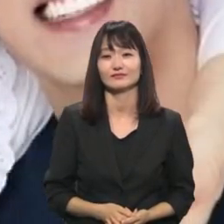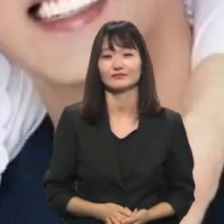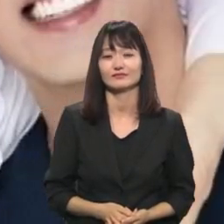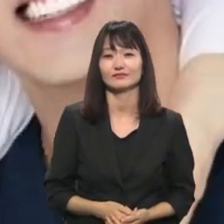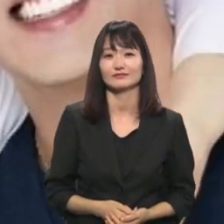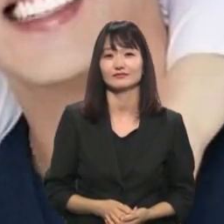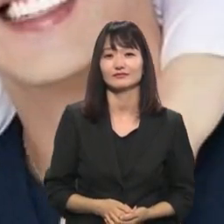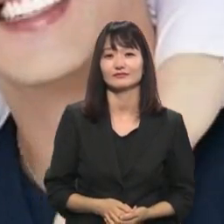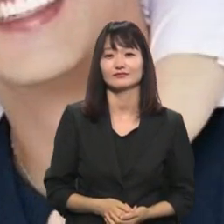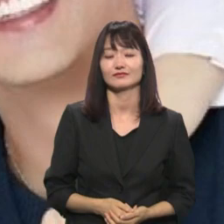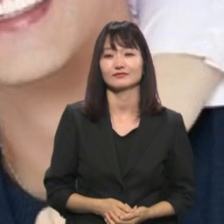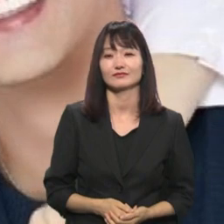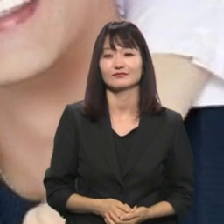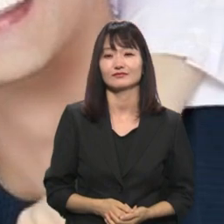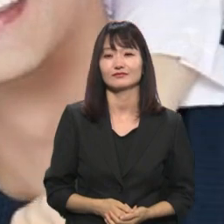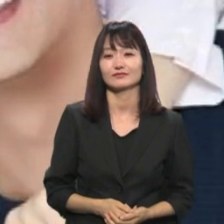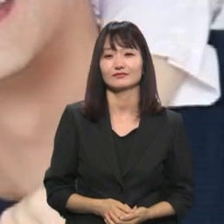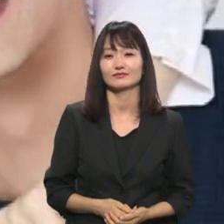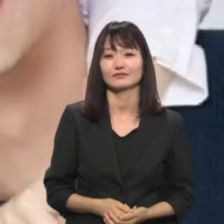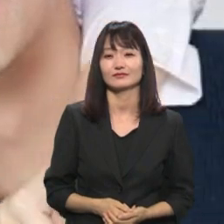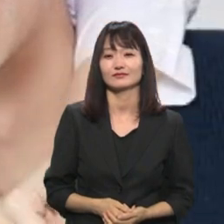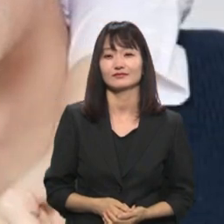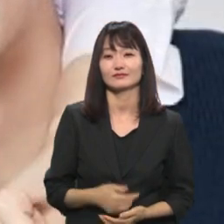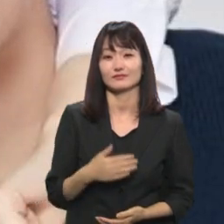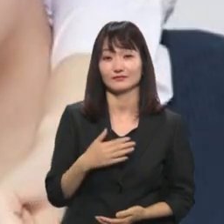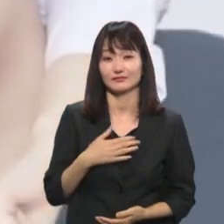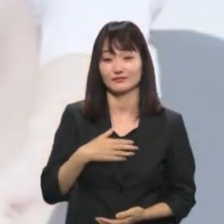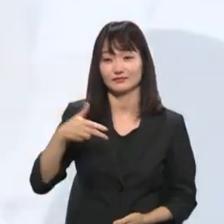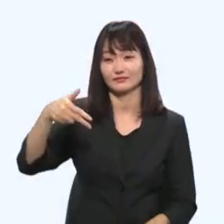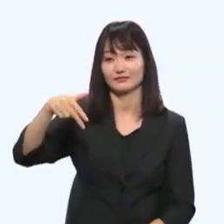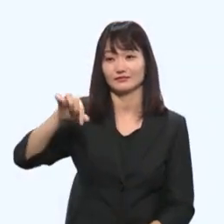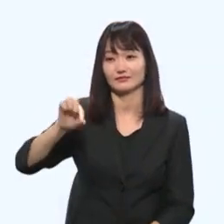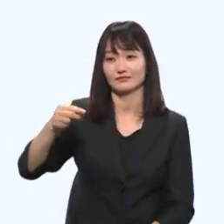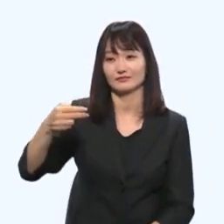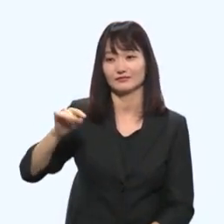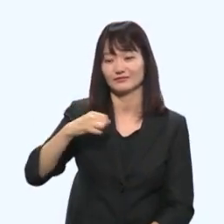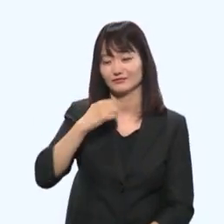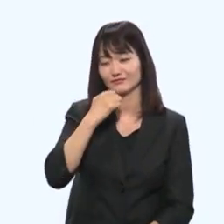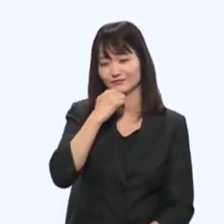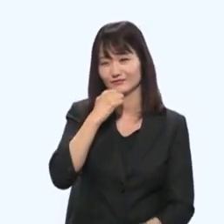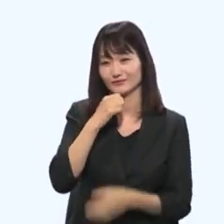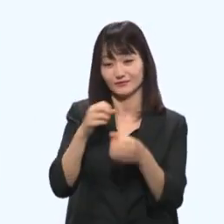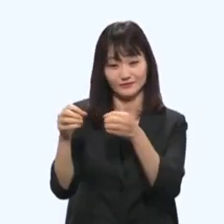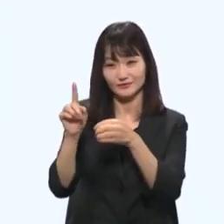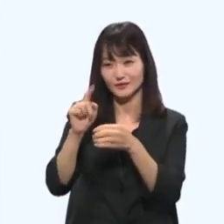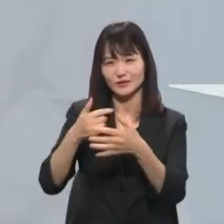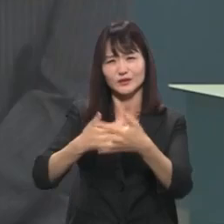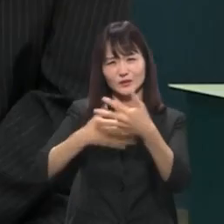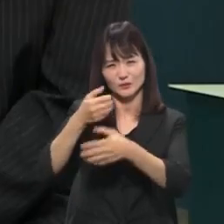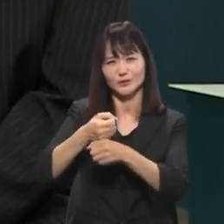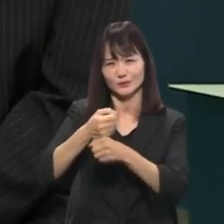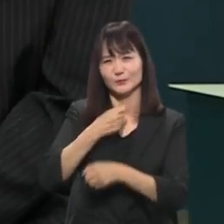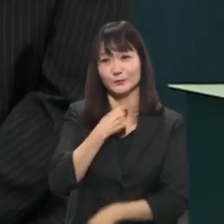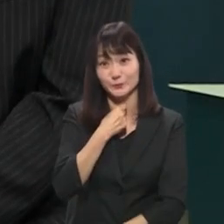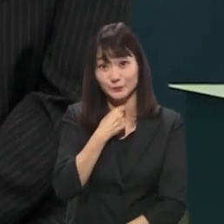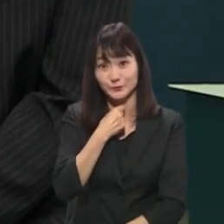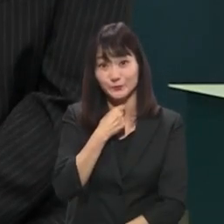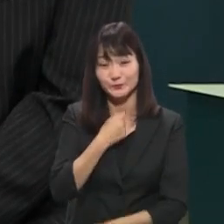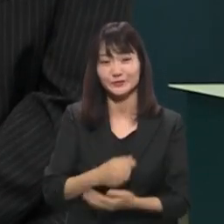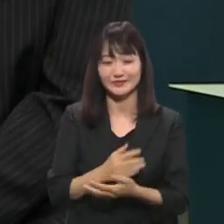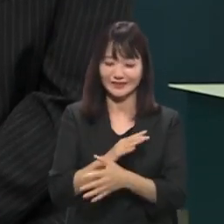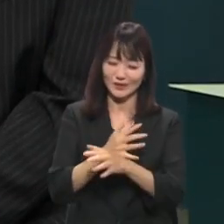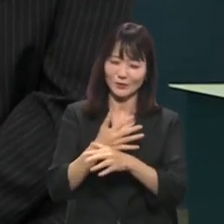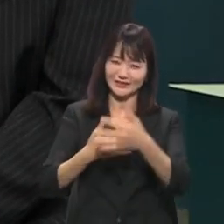진세랑 저랑 우스갯소리로 이야기를 많이 했었는데 영화를 한번 만들어 보고 싶다는 생각을 했었어요 이제 코미디